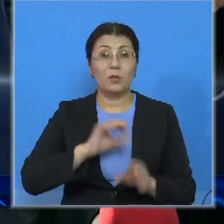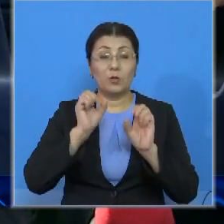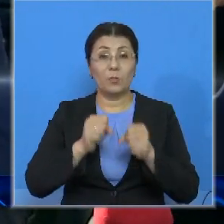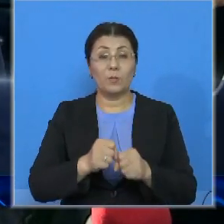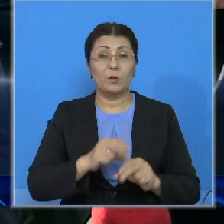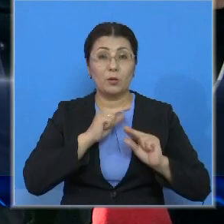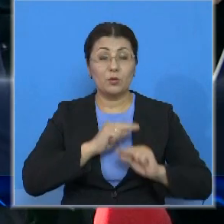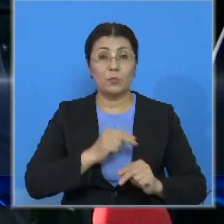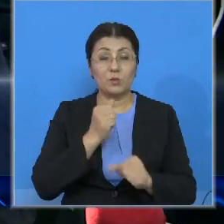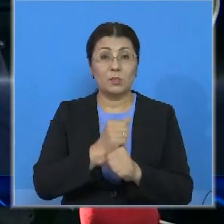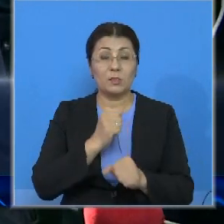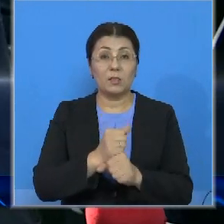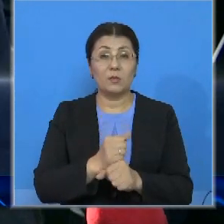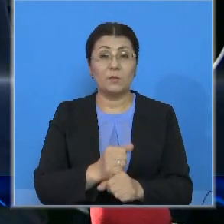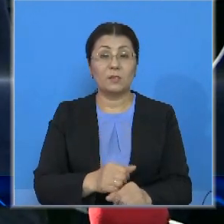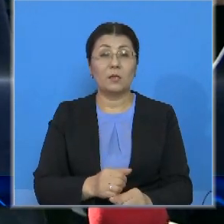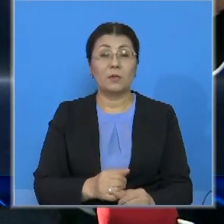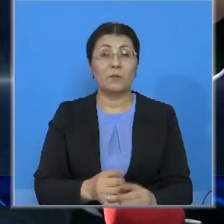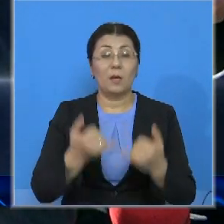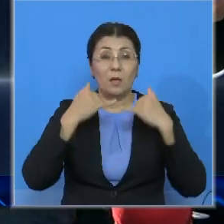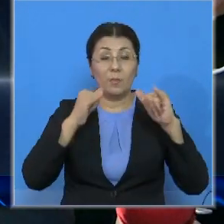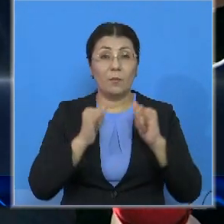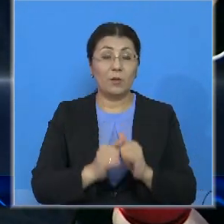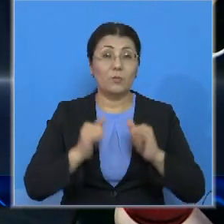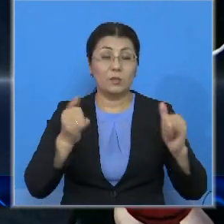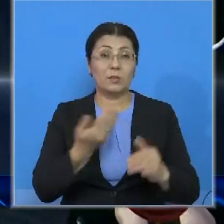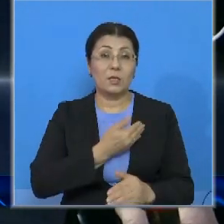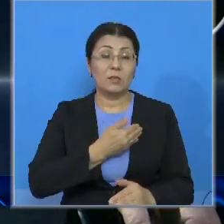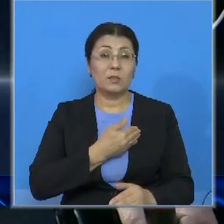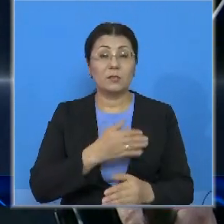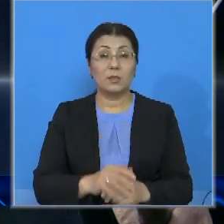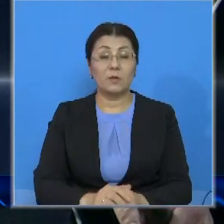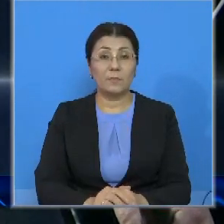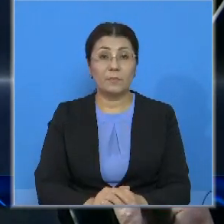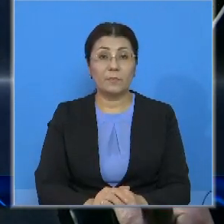жұмыс жасайтын, осындай мысалға мал өсіретін шығар, көкөніспен айналысатын шығар,